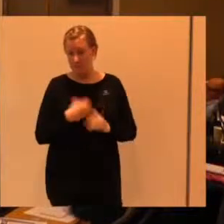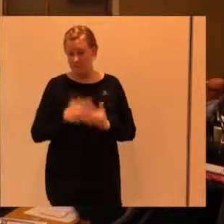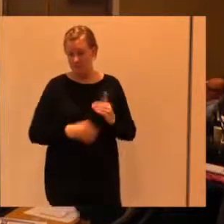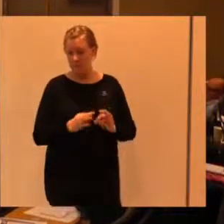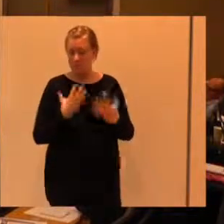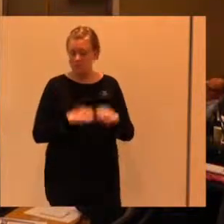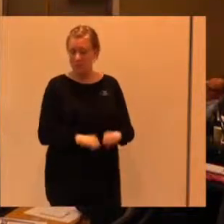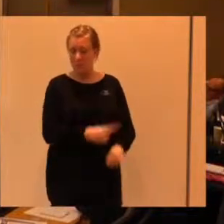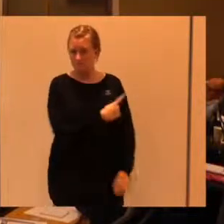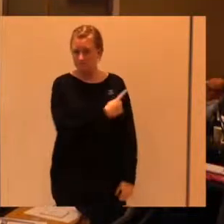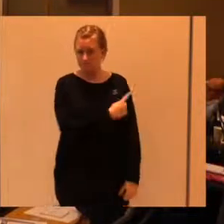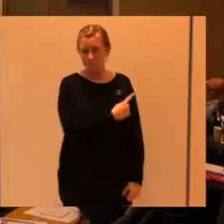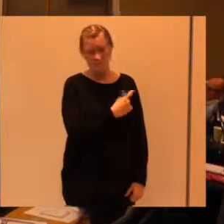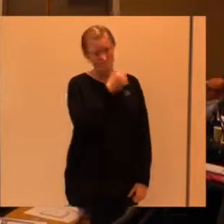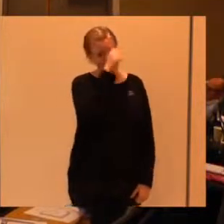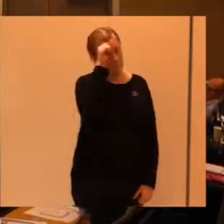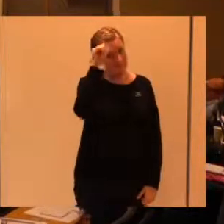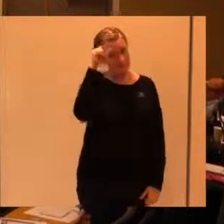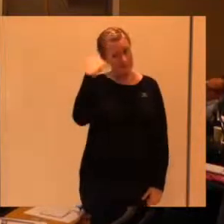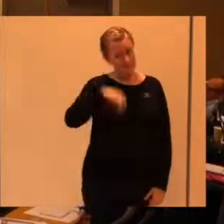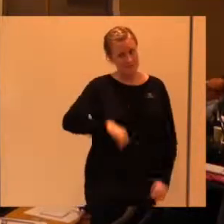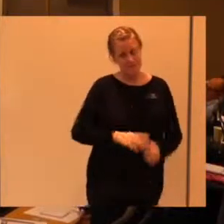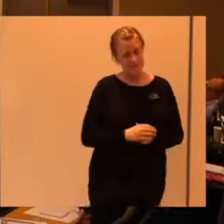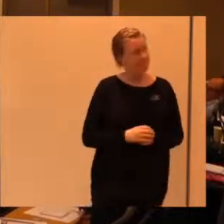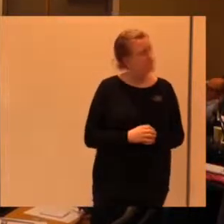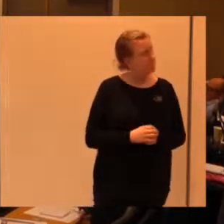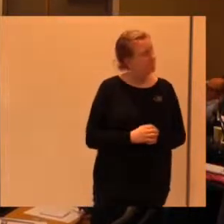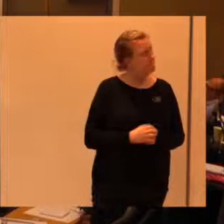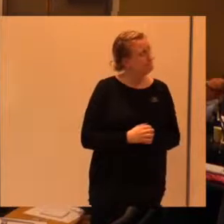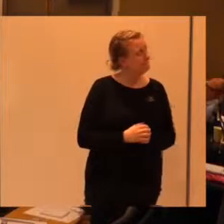det här. Så en ganska komplex historia.